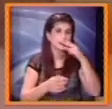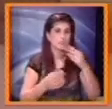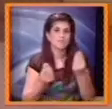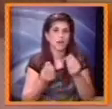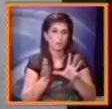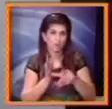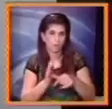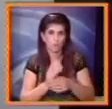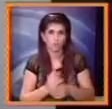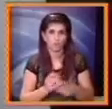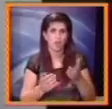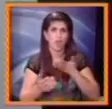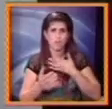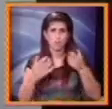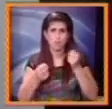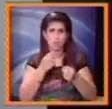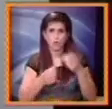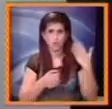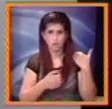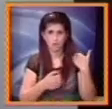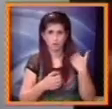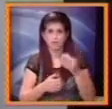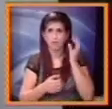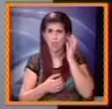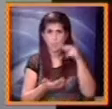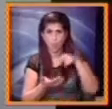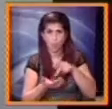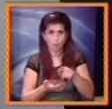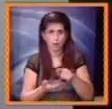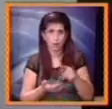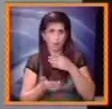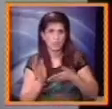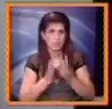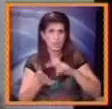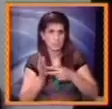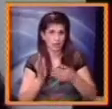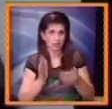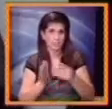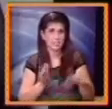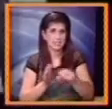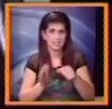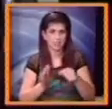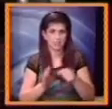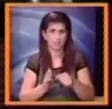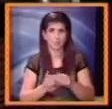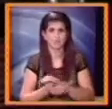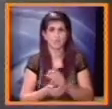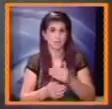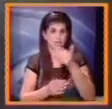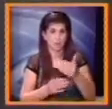גנוב. נתן לי מכות פה על הגב, והילדה פה הכניסה אותנו לפה והיא סגר עלינו, ואחרי